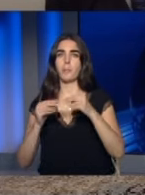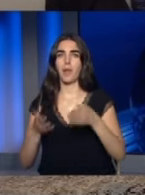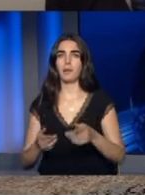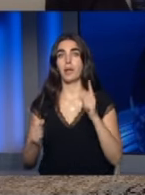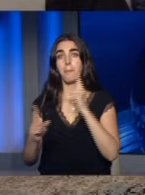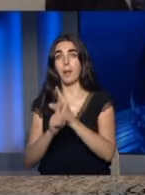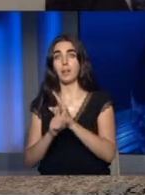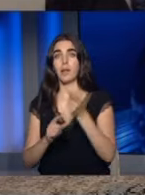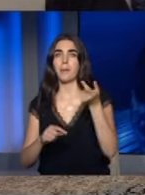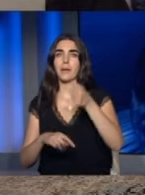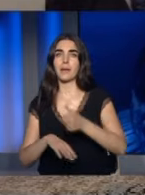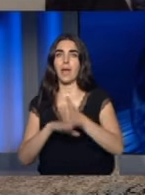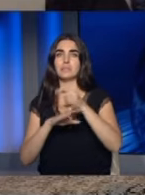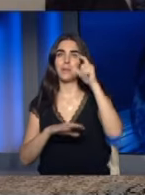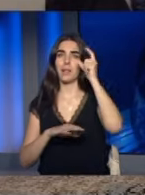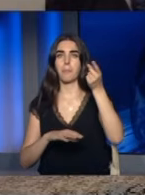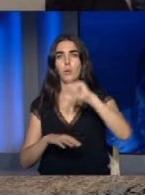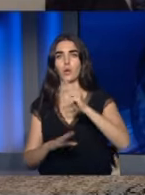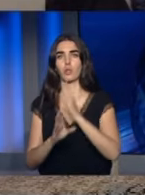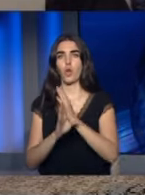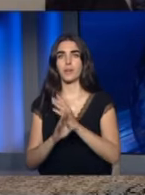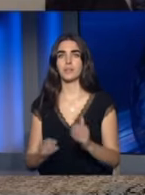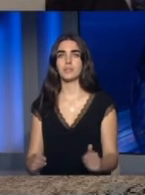وسيلتقي الرئيس مقاطي ظهر غد